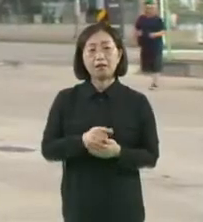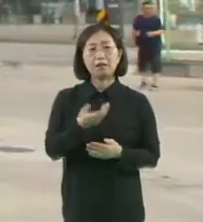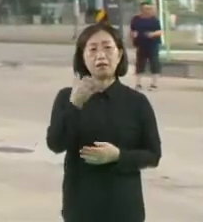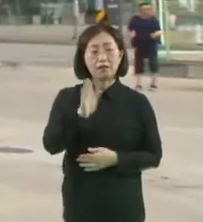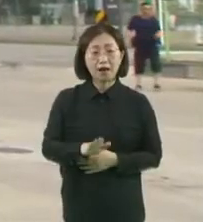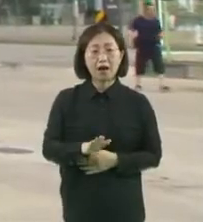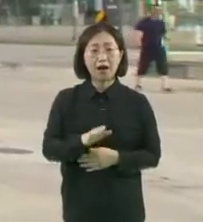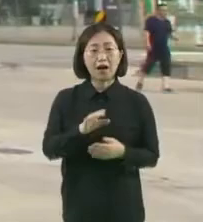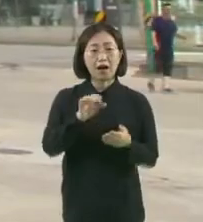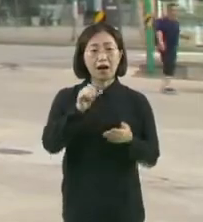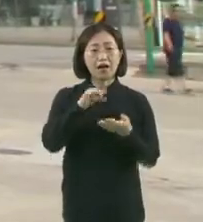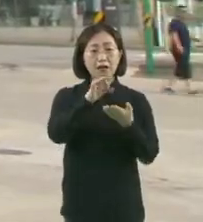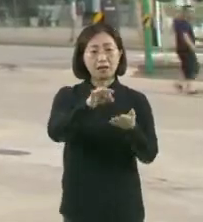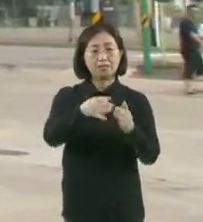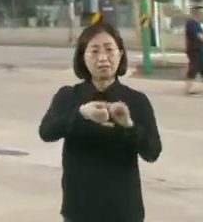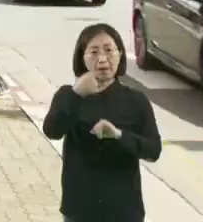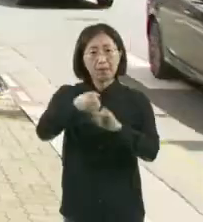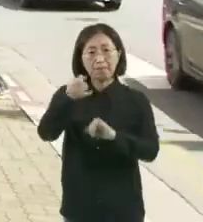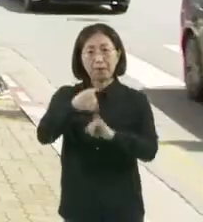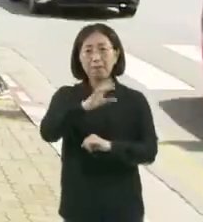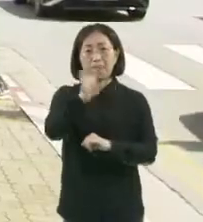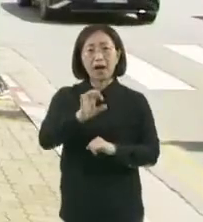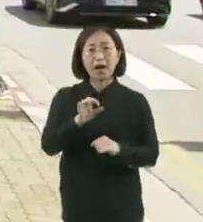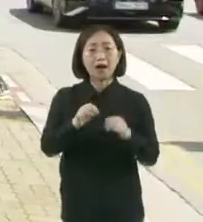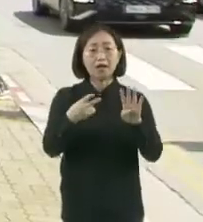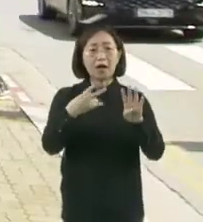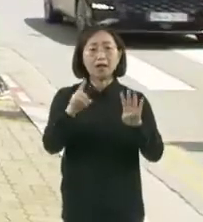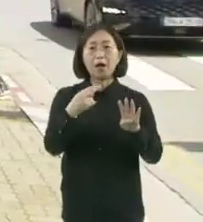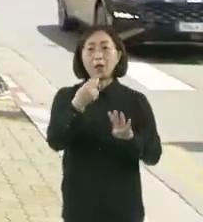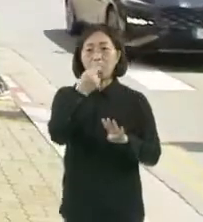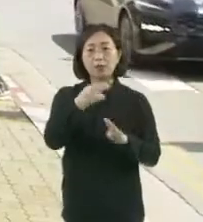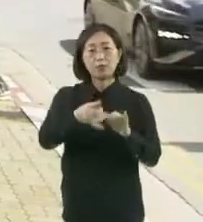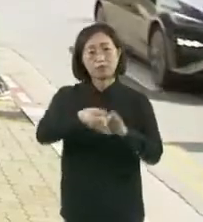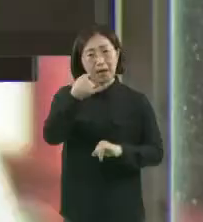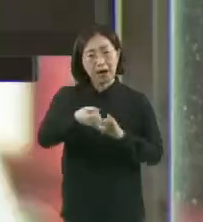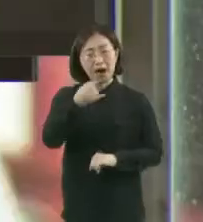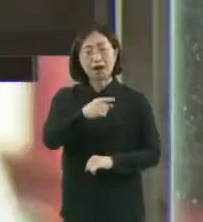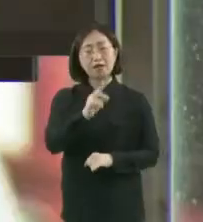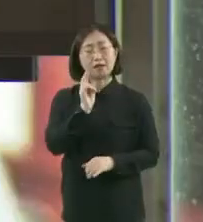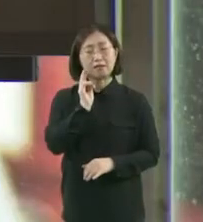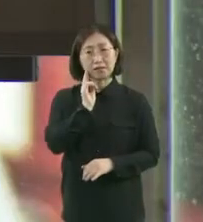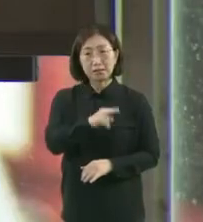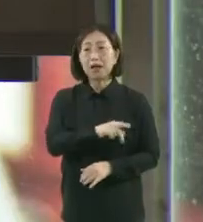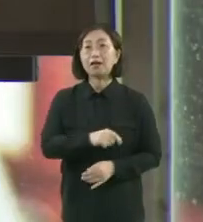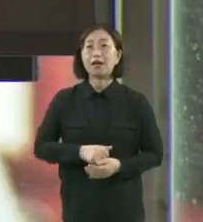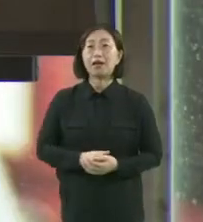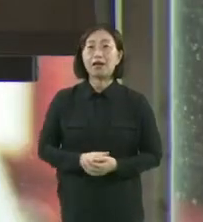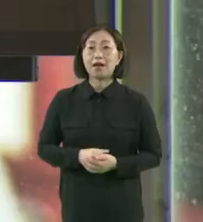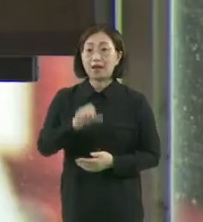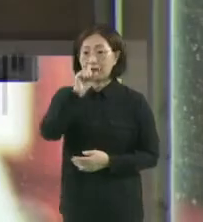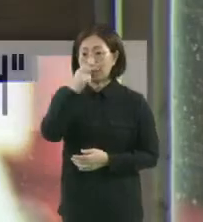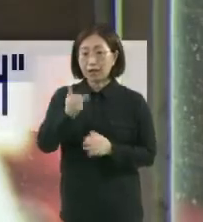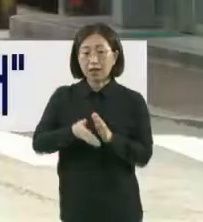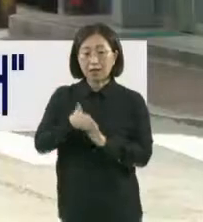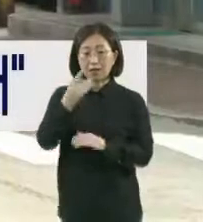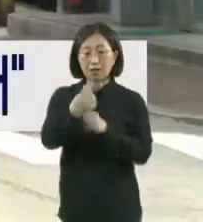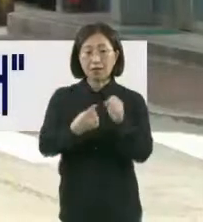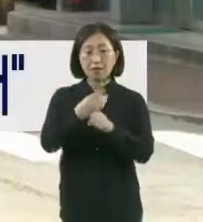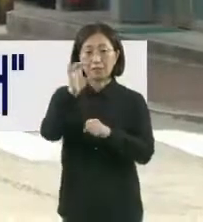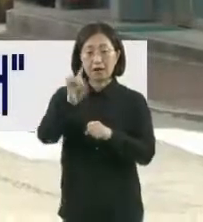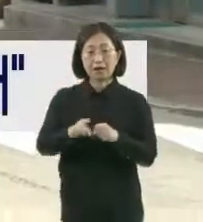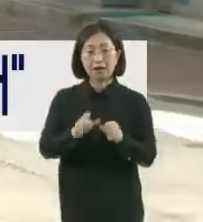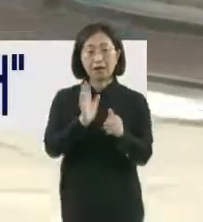반복 중이고 최근에는 4대 보험료까지 체납하고 있어서 문제의 심각성이 큽니다. 서산시는 해마다